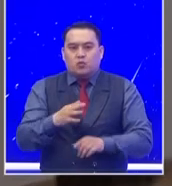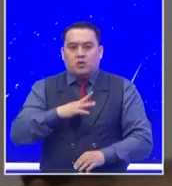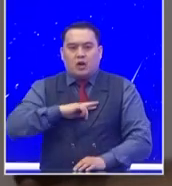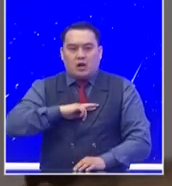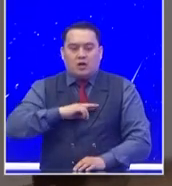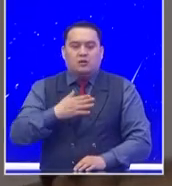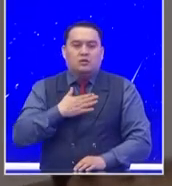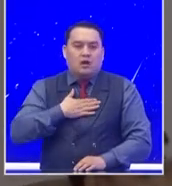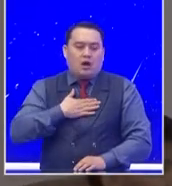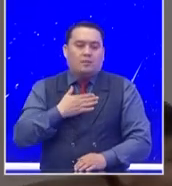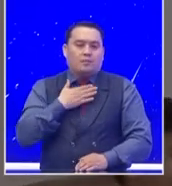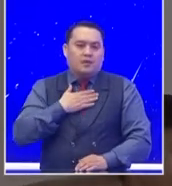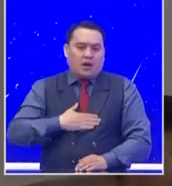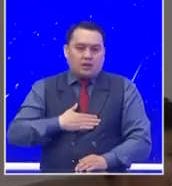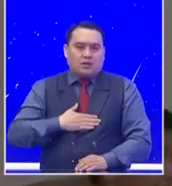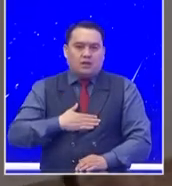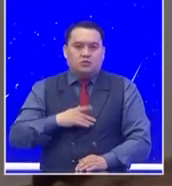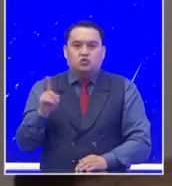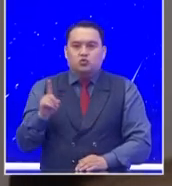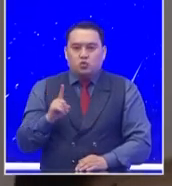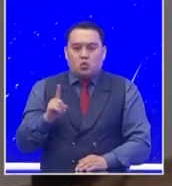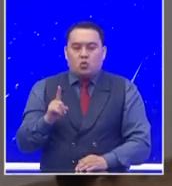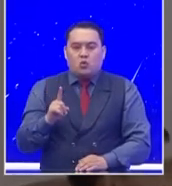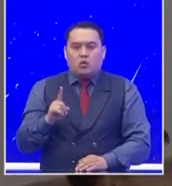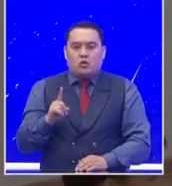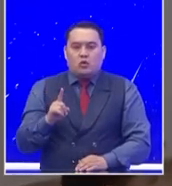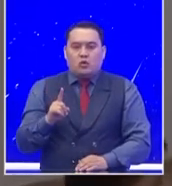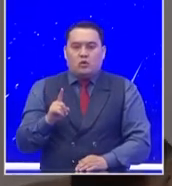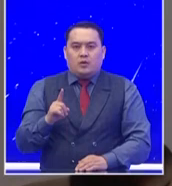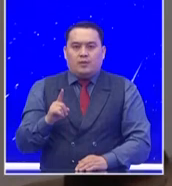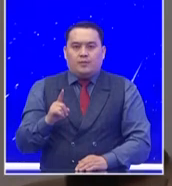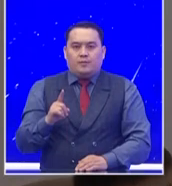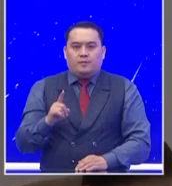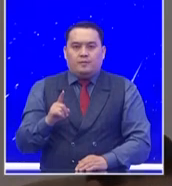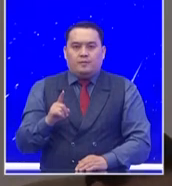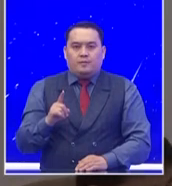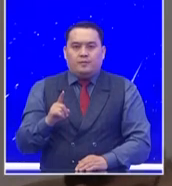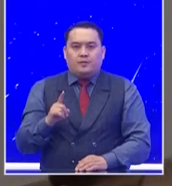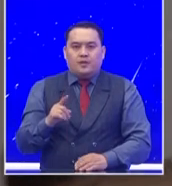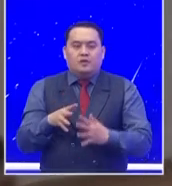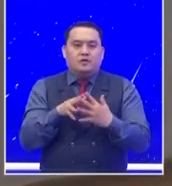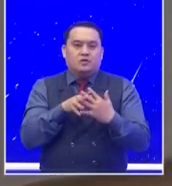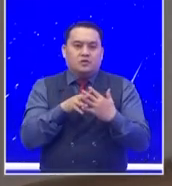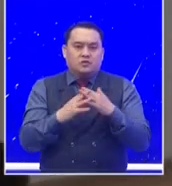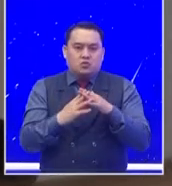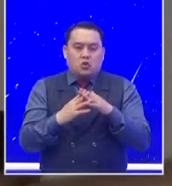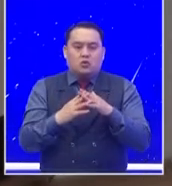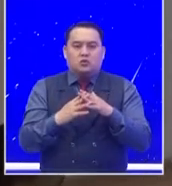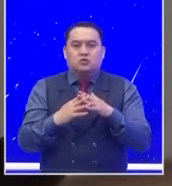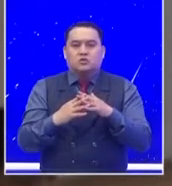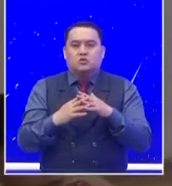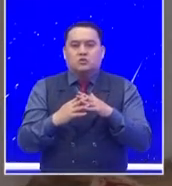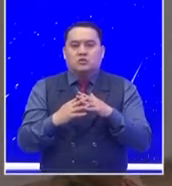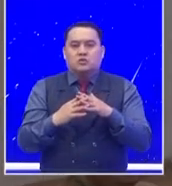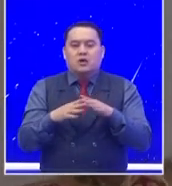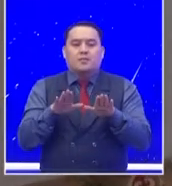нам очень конечно приятно что вот именно сельских местах вот